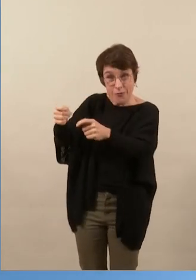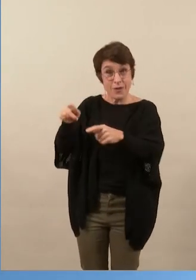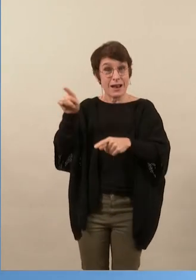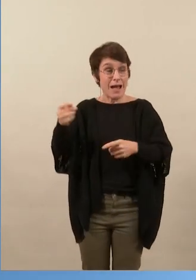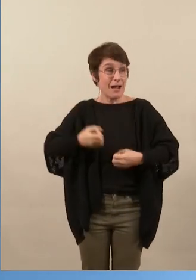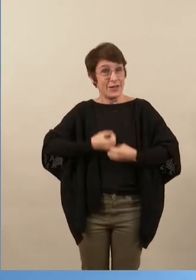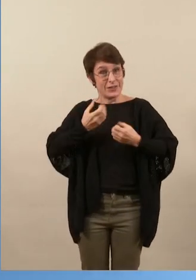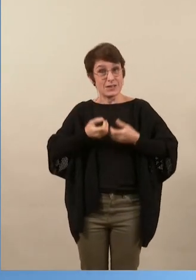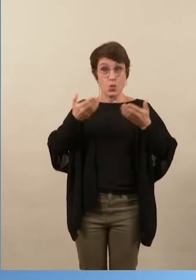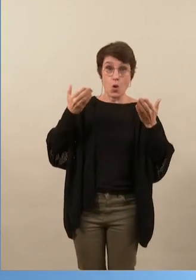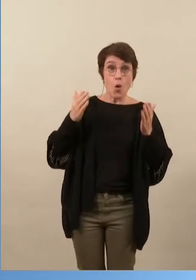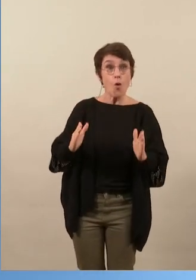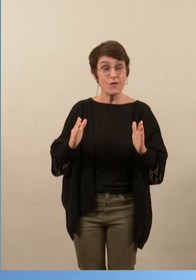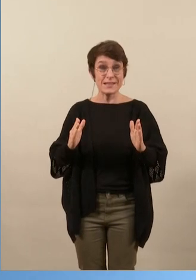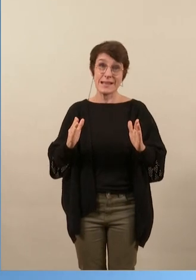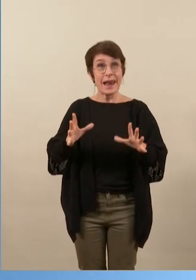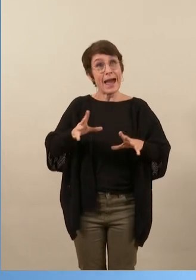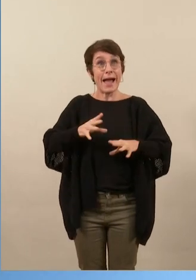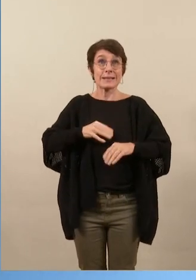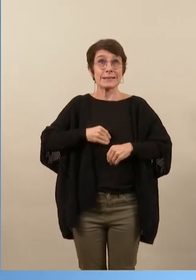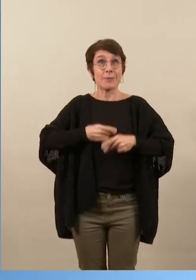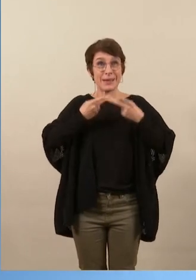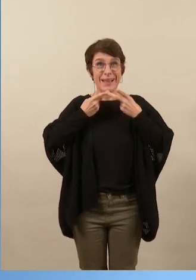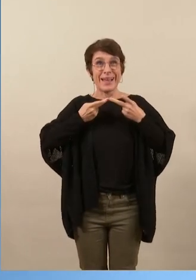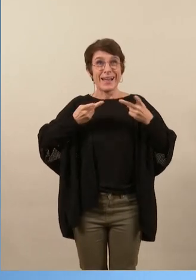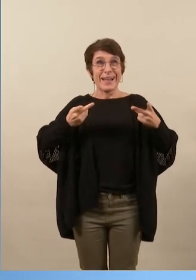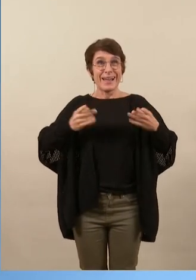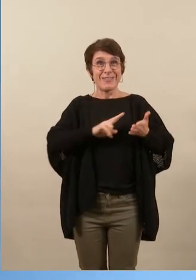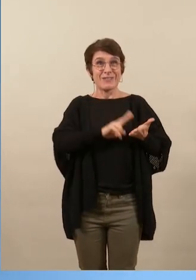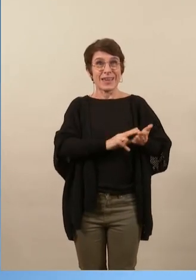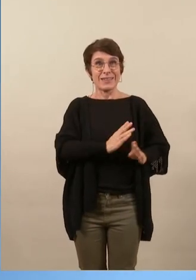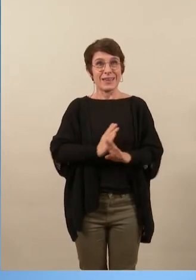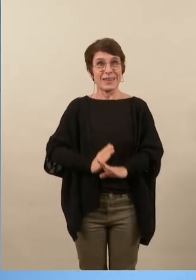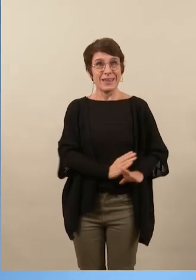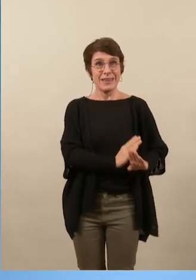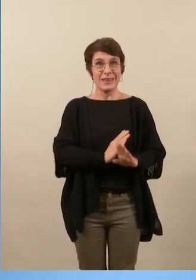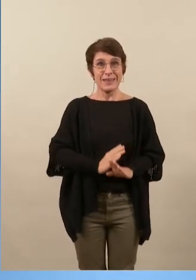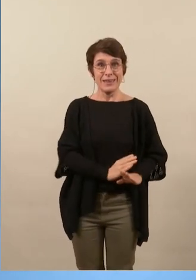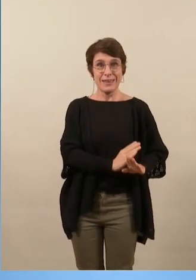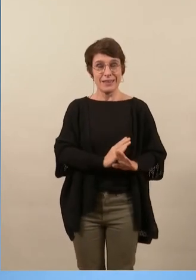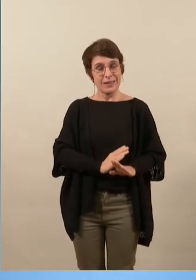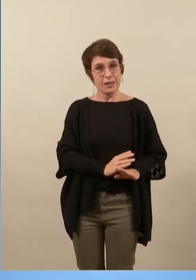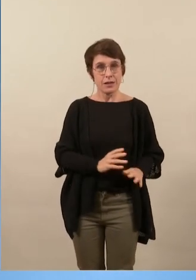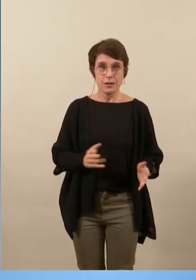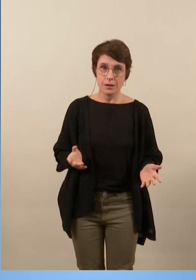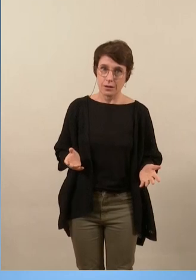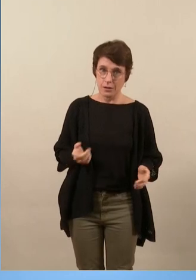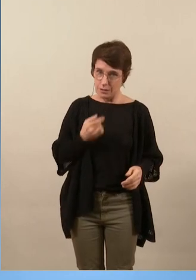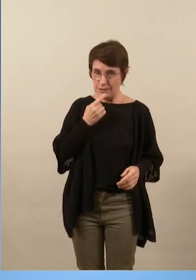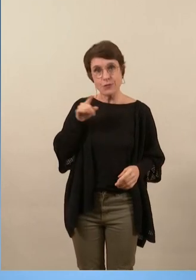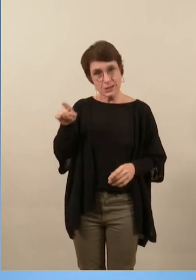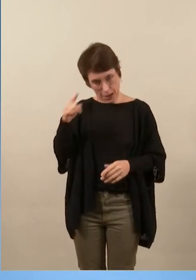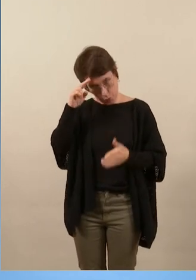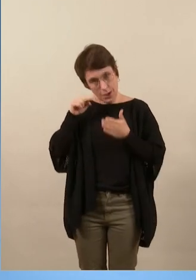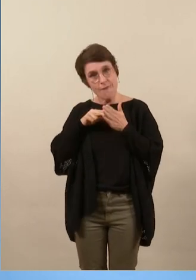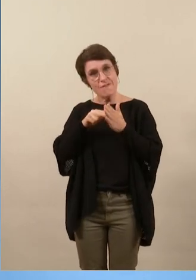officiel pour cacher la vérité il a fallu trouver un très fidèle des fidèles pour que il puisse porter ce discours